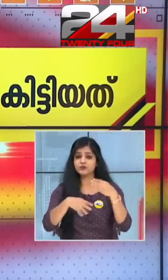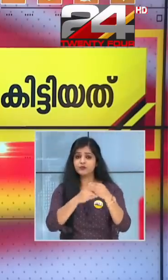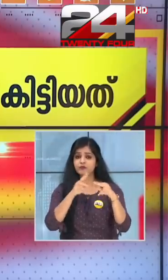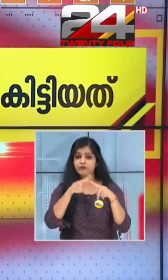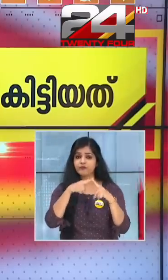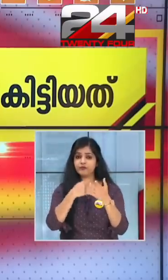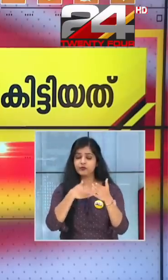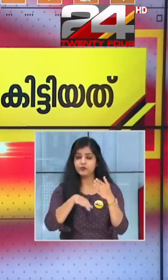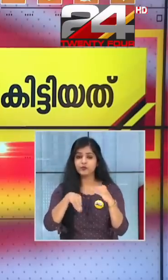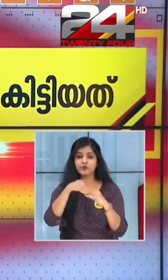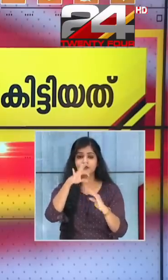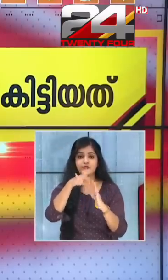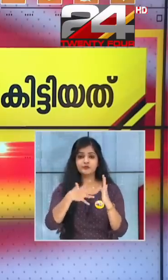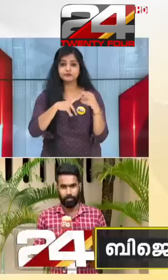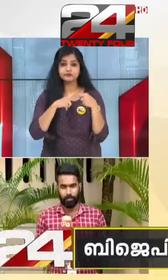ചുമത്തിയിരിക്കുന്നത്?